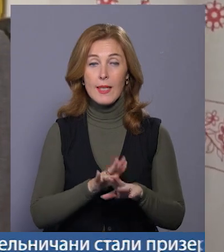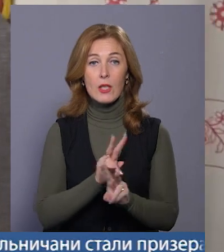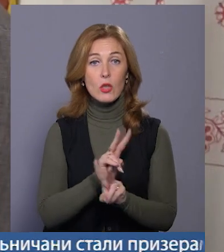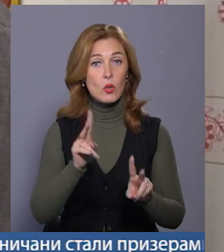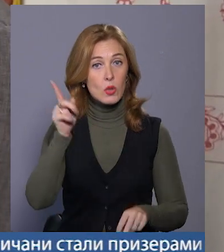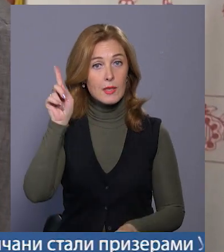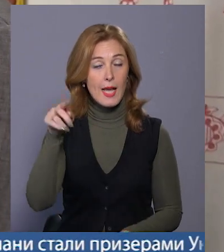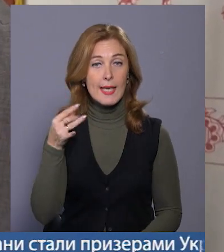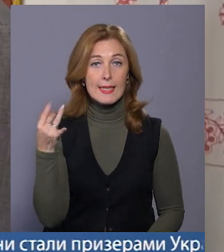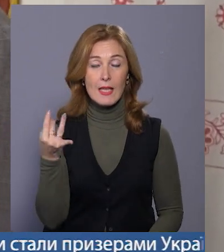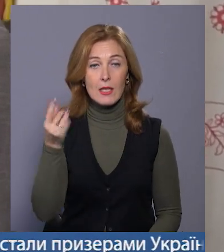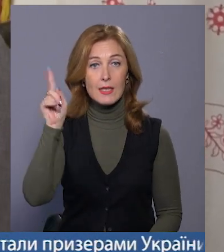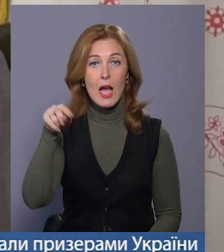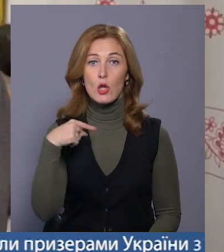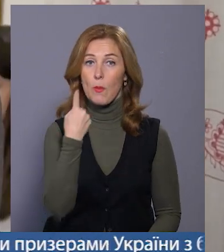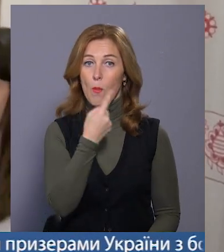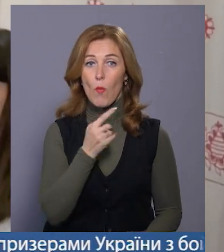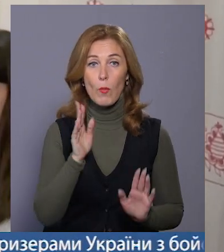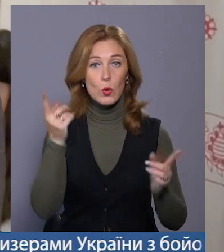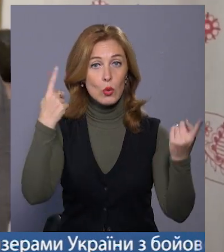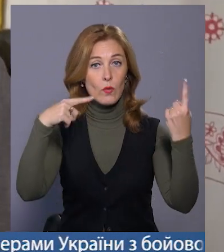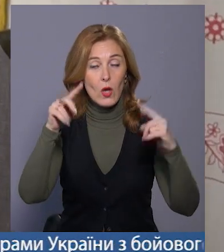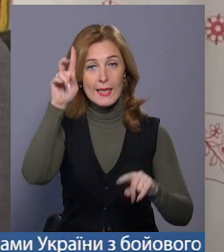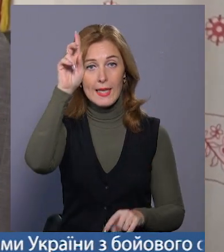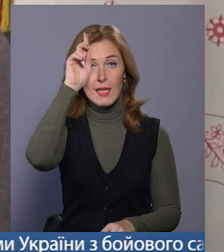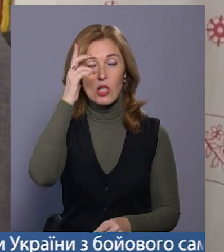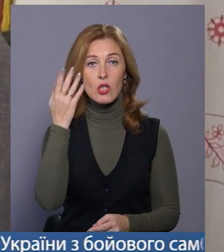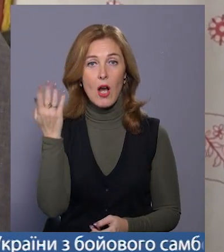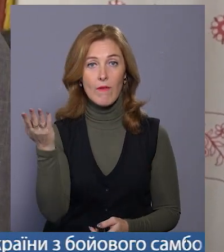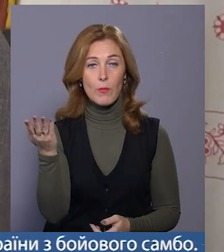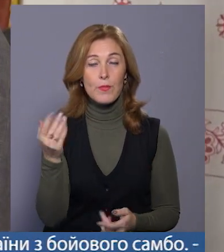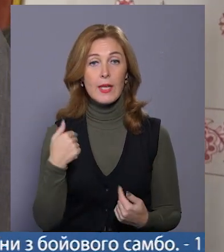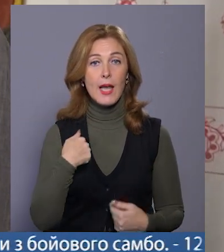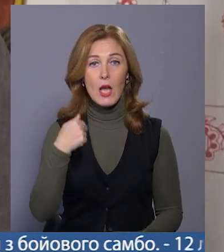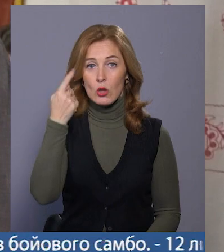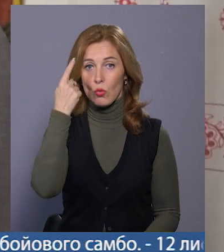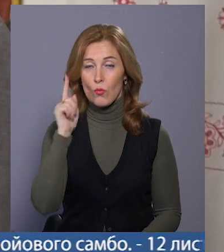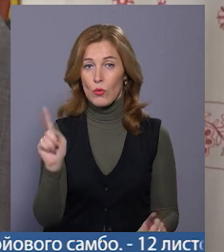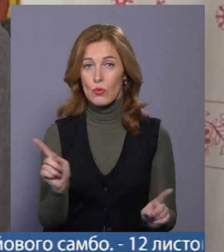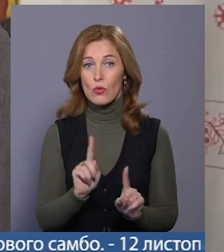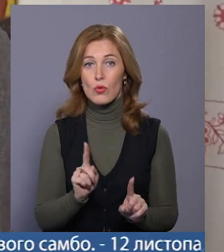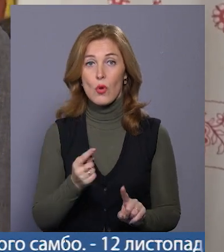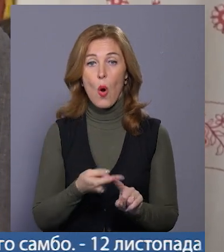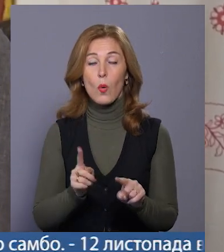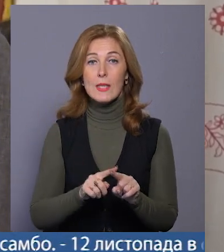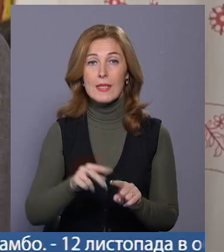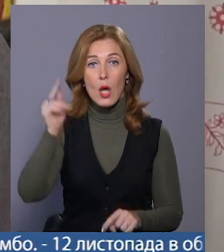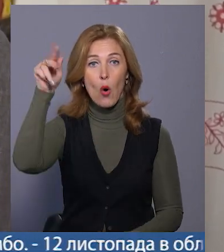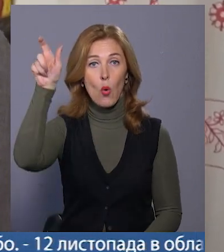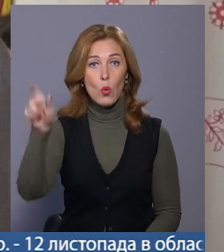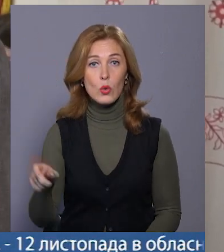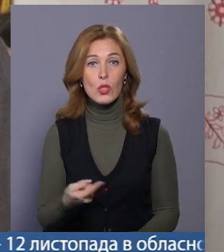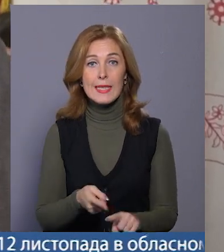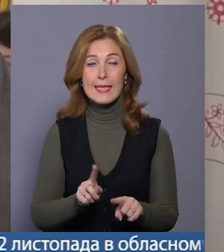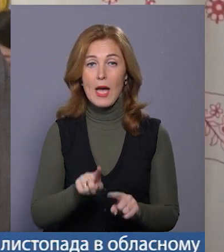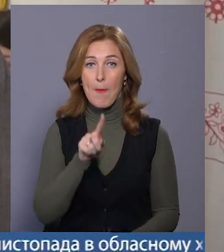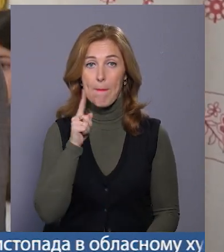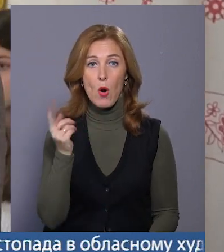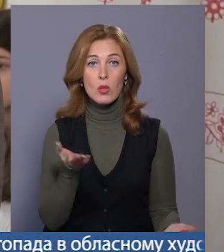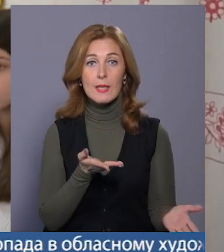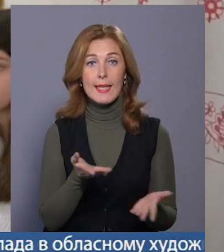історію і знають мову, будуть творити державу. І я думаю, що от ці учні, ця молодь, які,